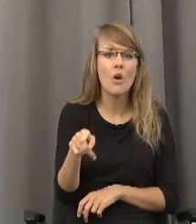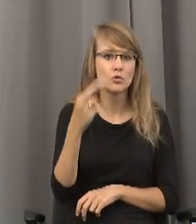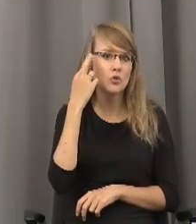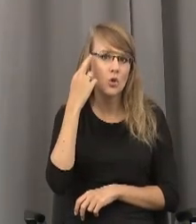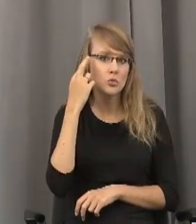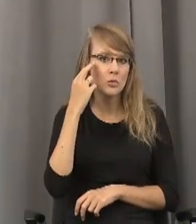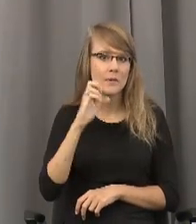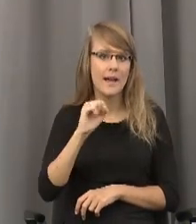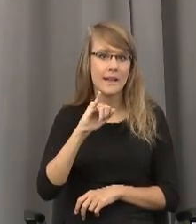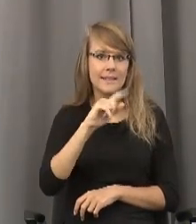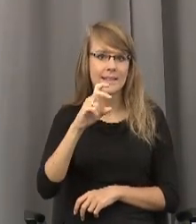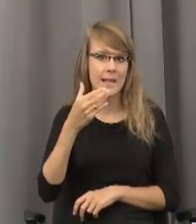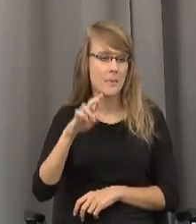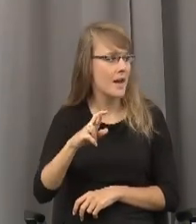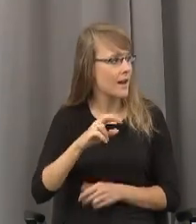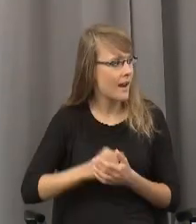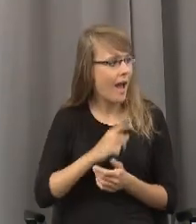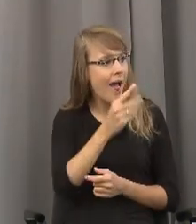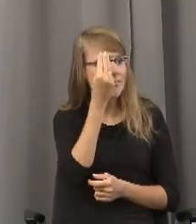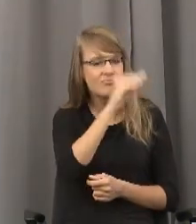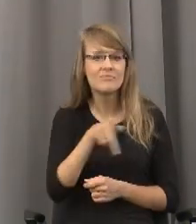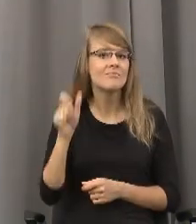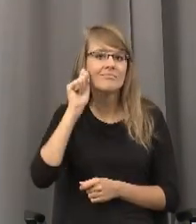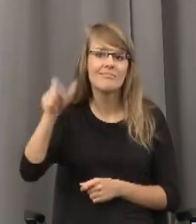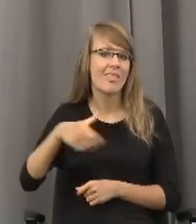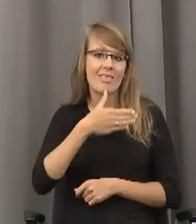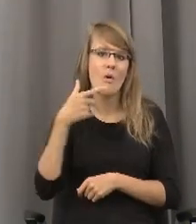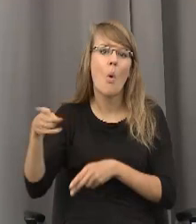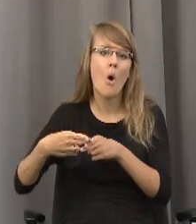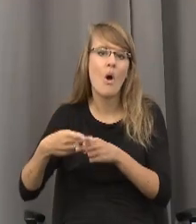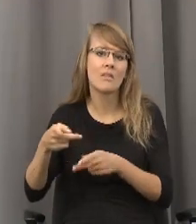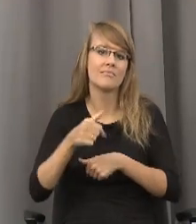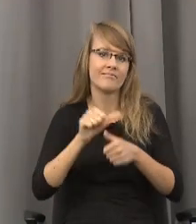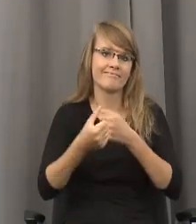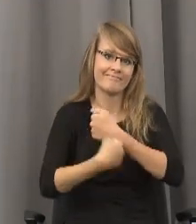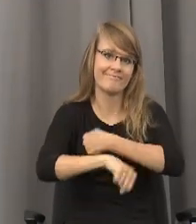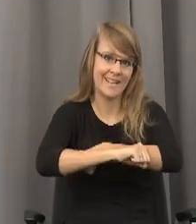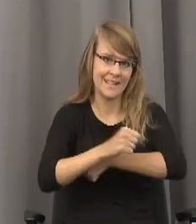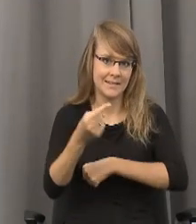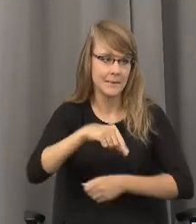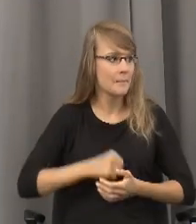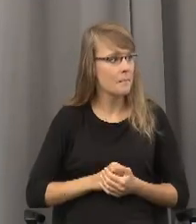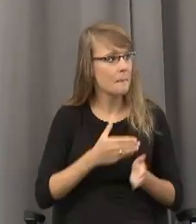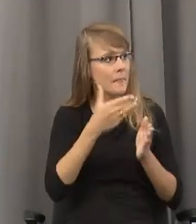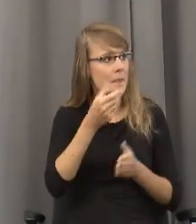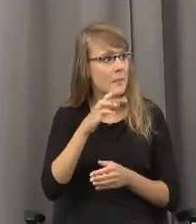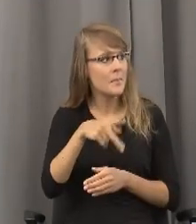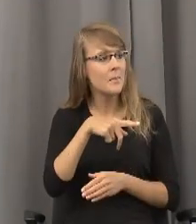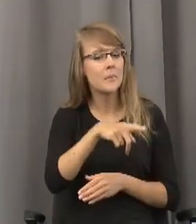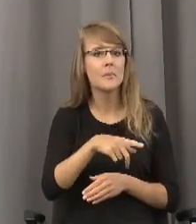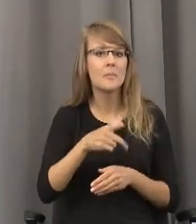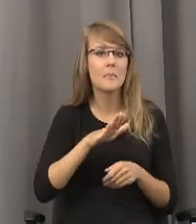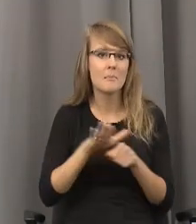Jeszcze. Okej. Dobrze. Szanowni Państwo, jest z nami także pan Marek Woch, pełnomocnik prezesa Narodowego Funduszu Zdrowia.